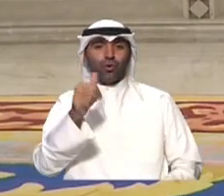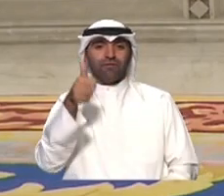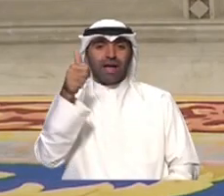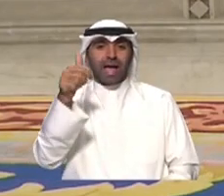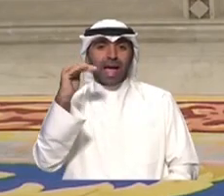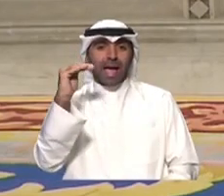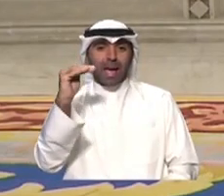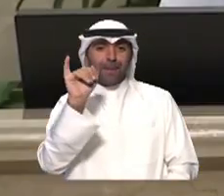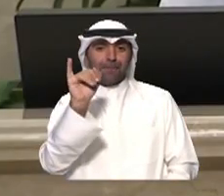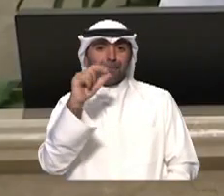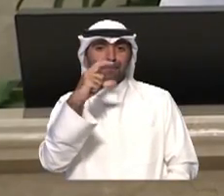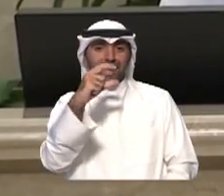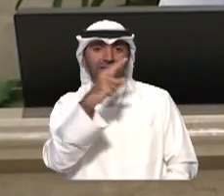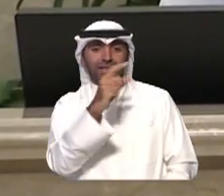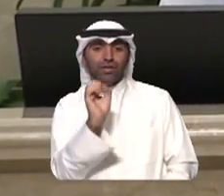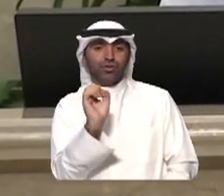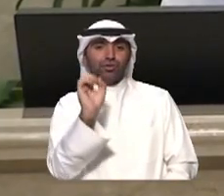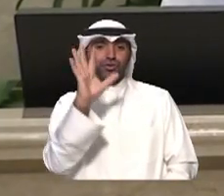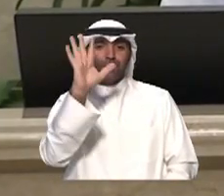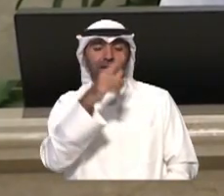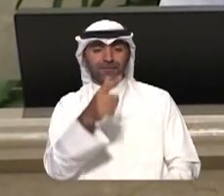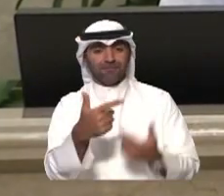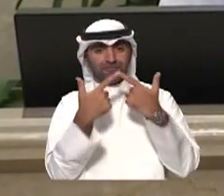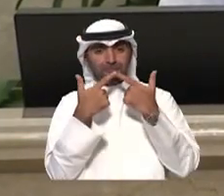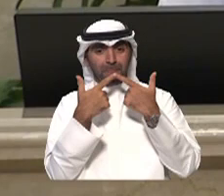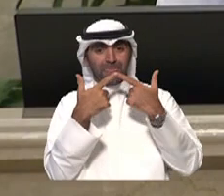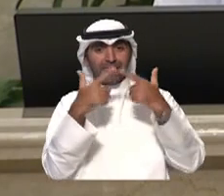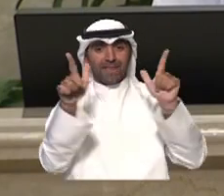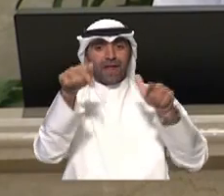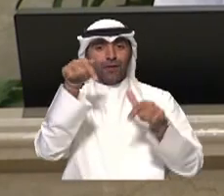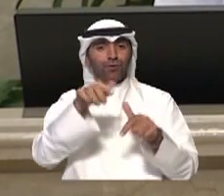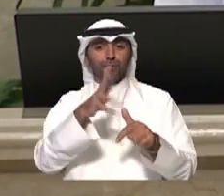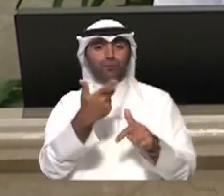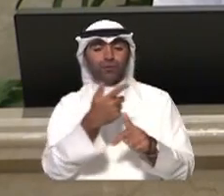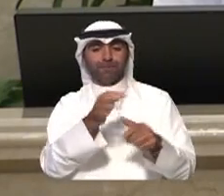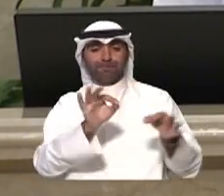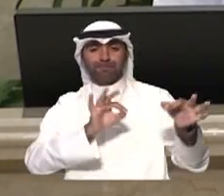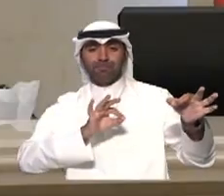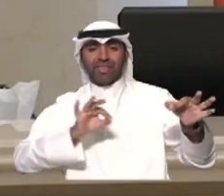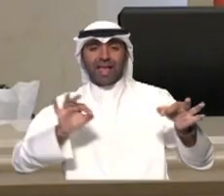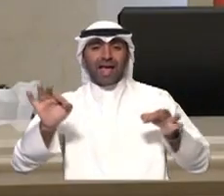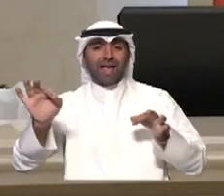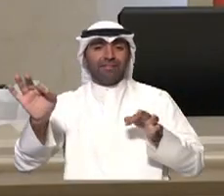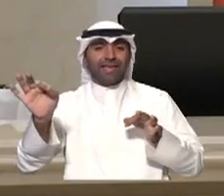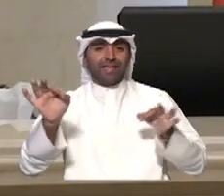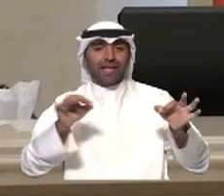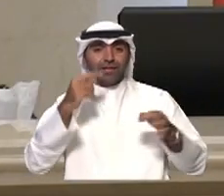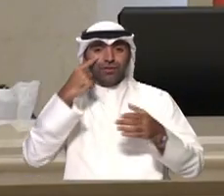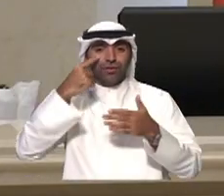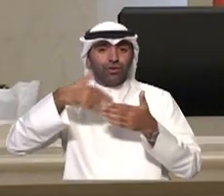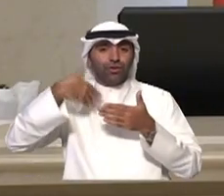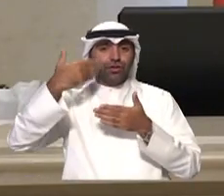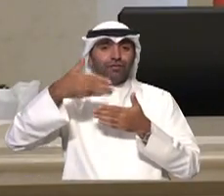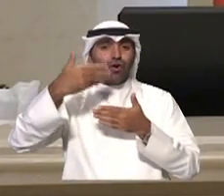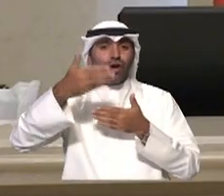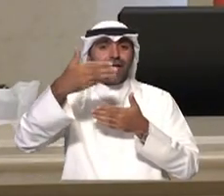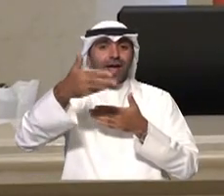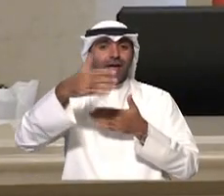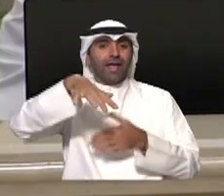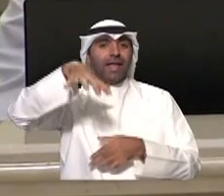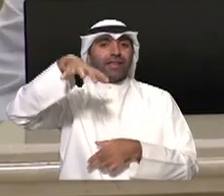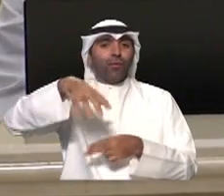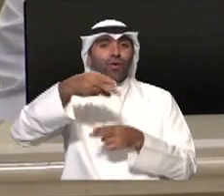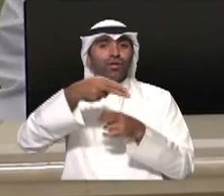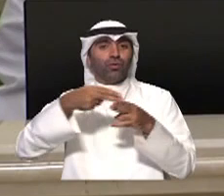الدكتور أحمد ناصر لمحمد الصباح على مجلس الوزراء خريطة طريق مقترحة لسرعة تنفيذ